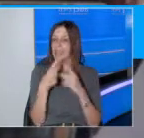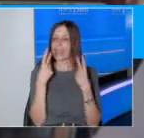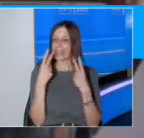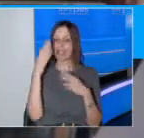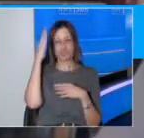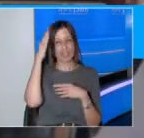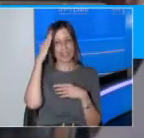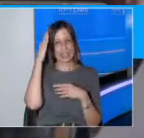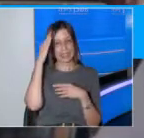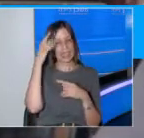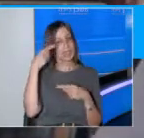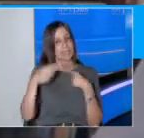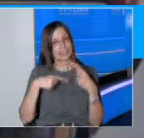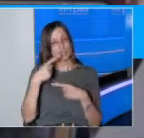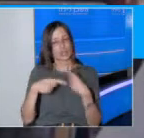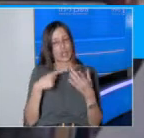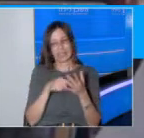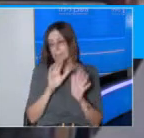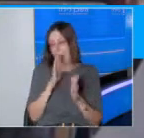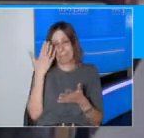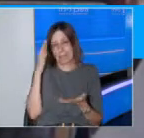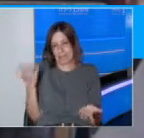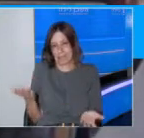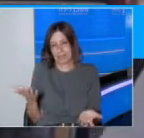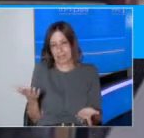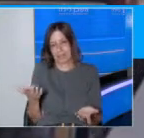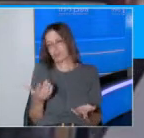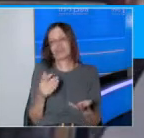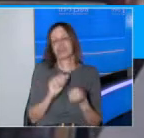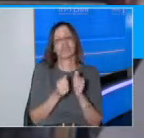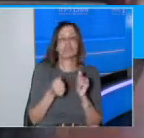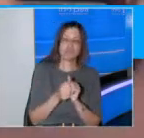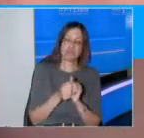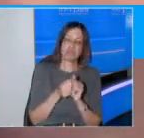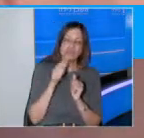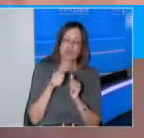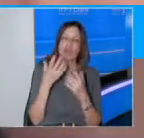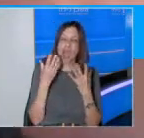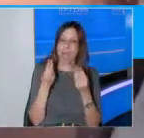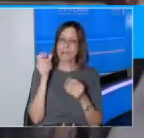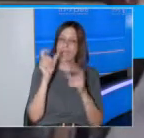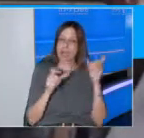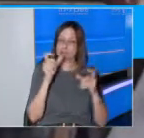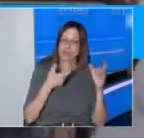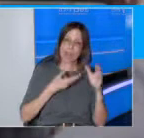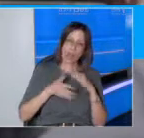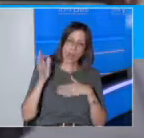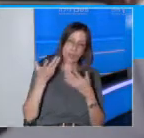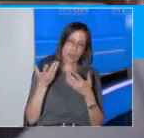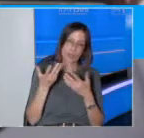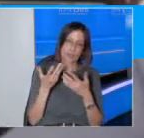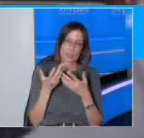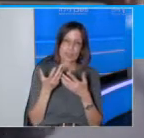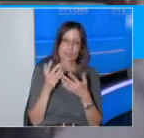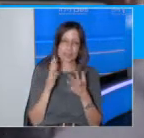את המסורות ואת המנהגים, כי אם הוא לא יכיר אותם אגב, אז או שהוא פשוט, הרבה אנשים פשוט ילכו, זאת אומרת,